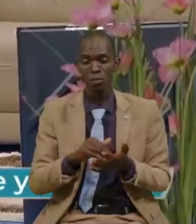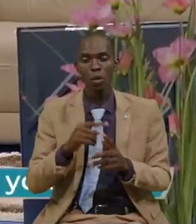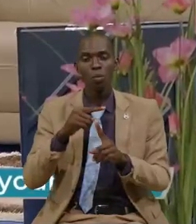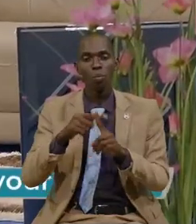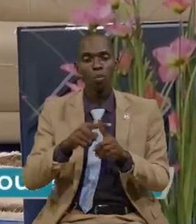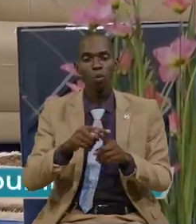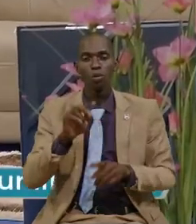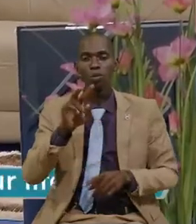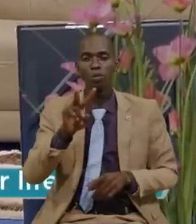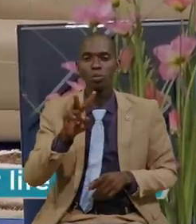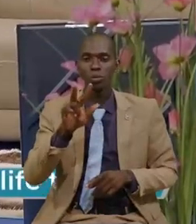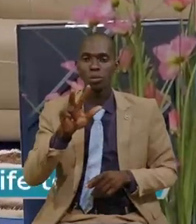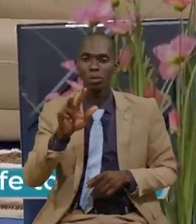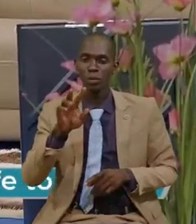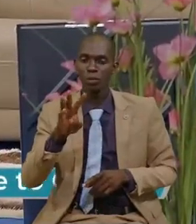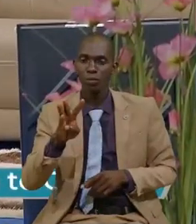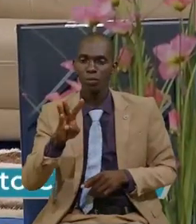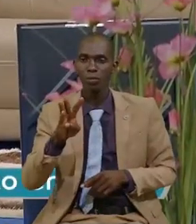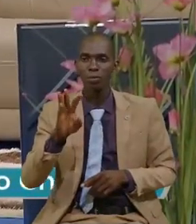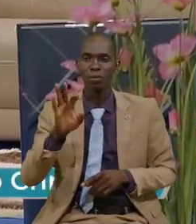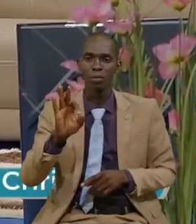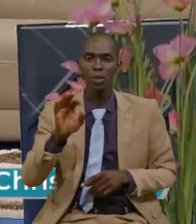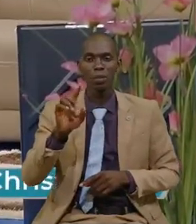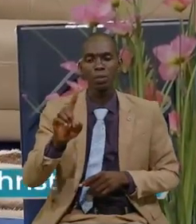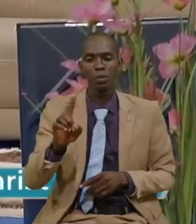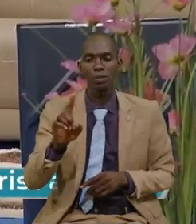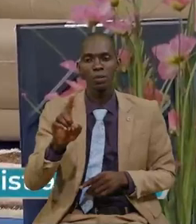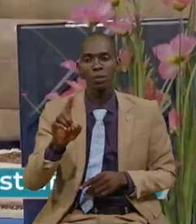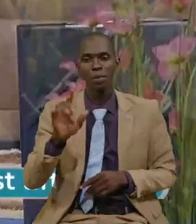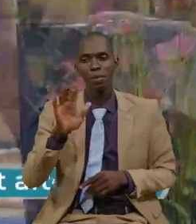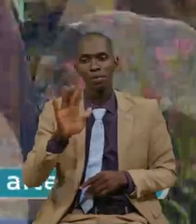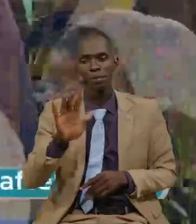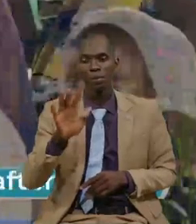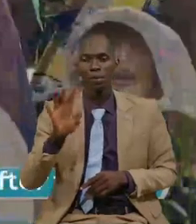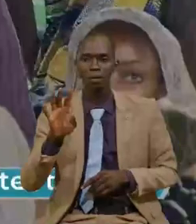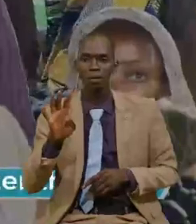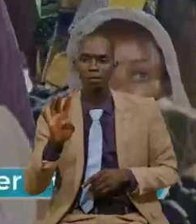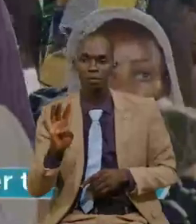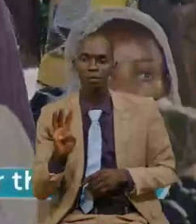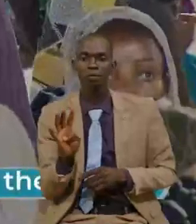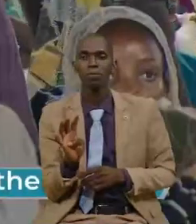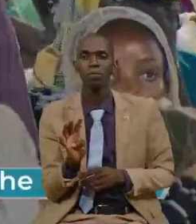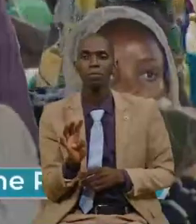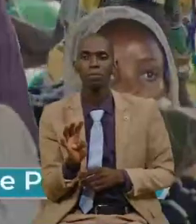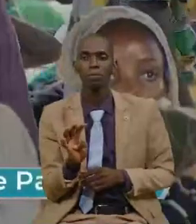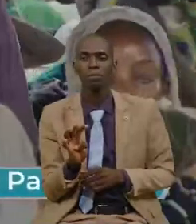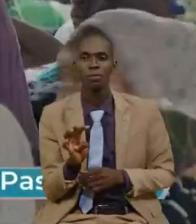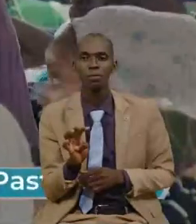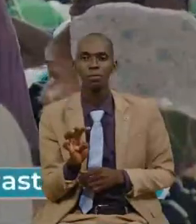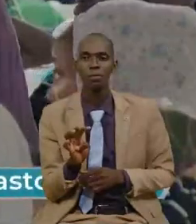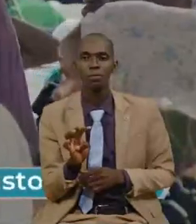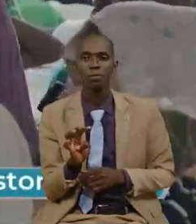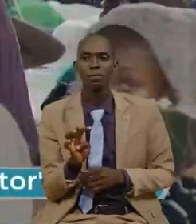9 1 5 4 4 4 9 2 6 3, plus 234 9 1 5